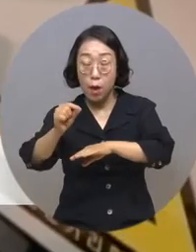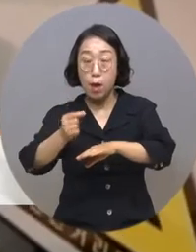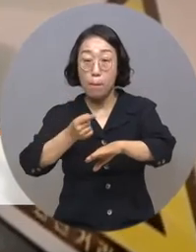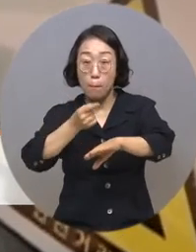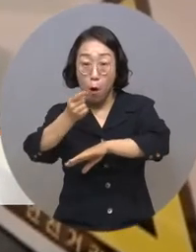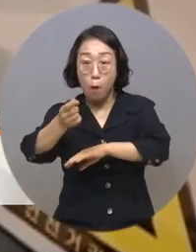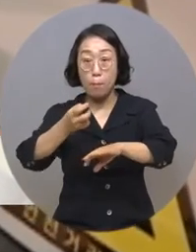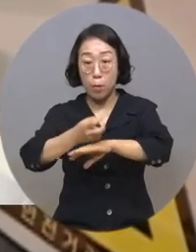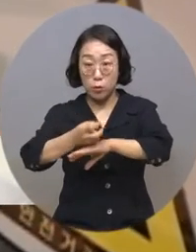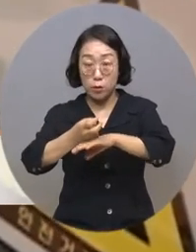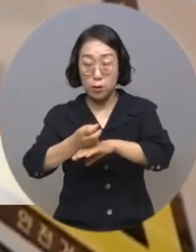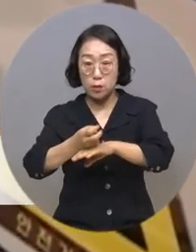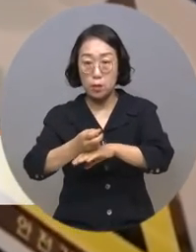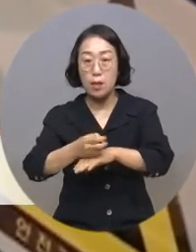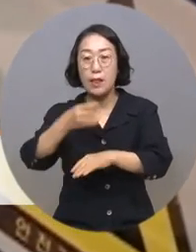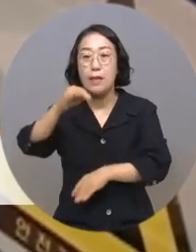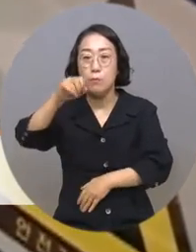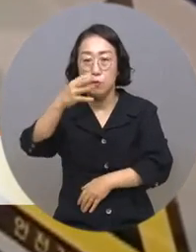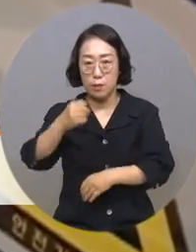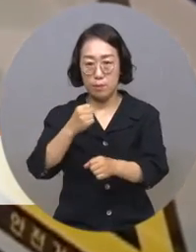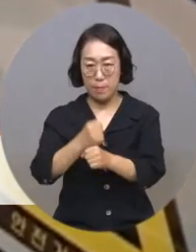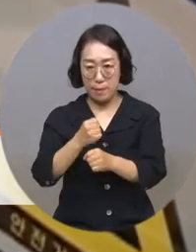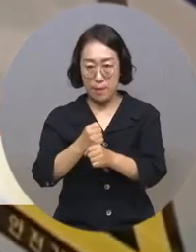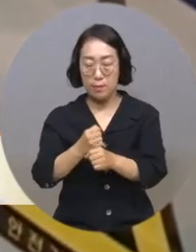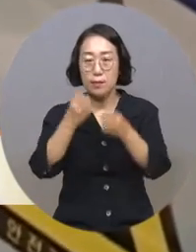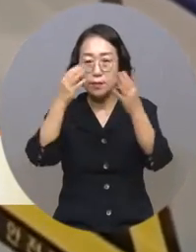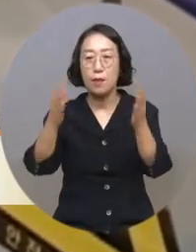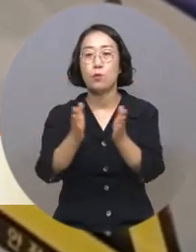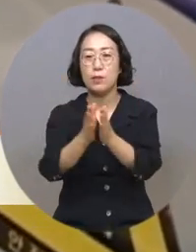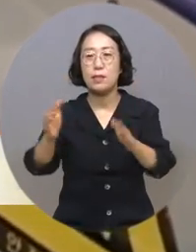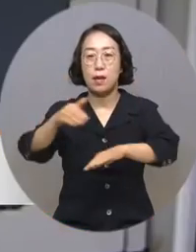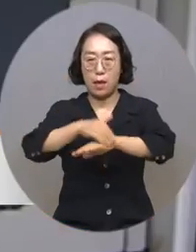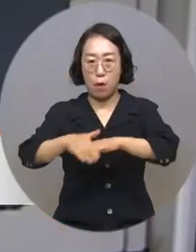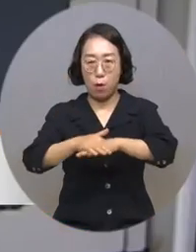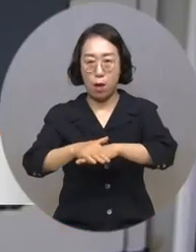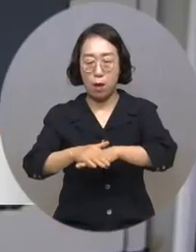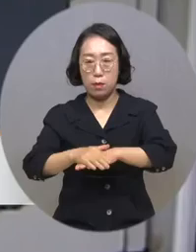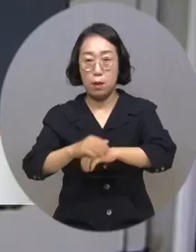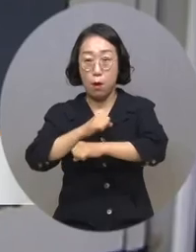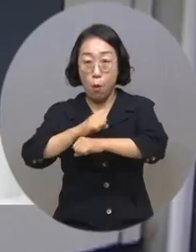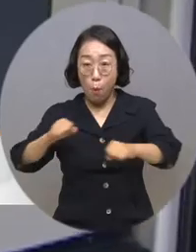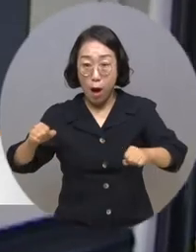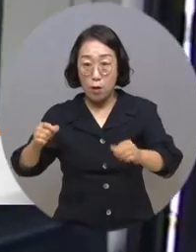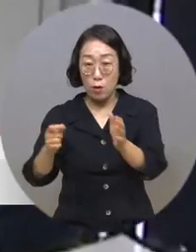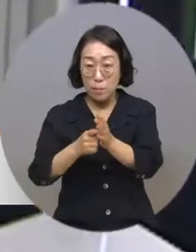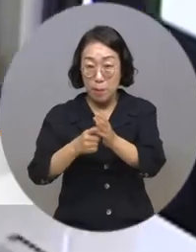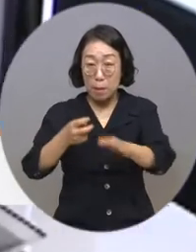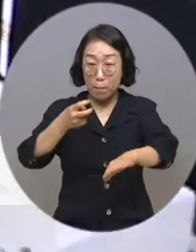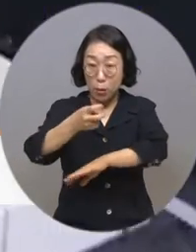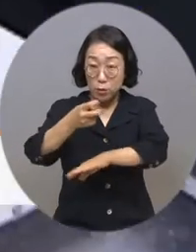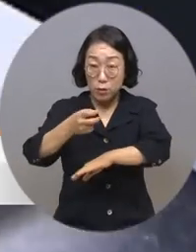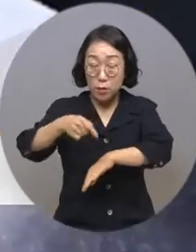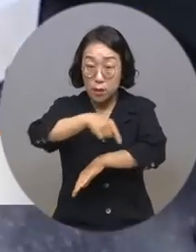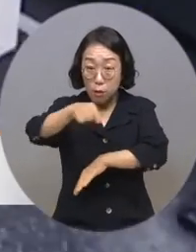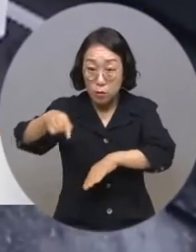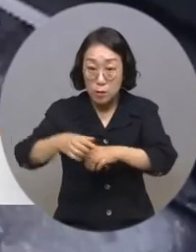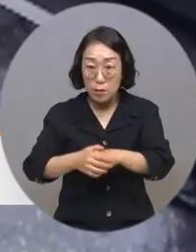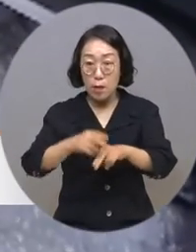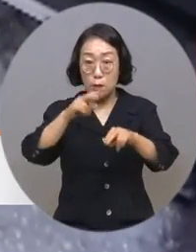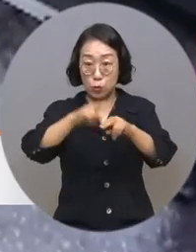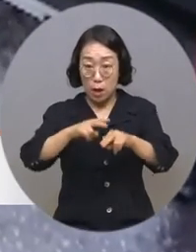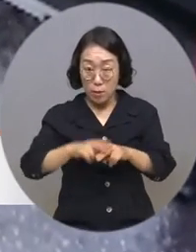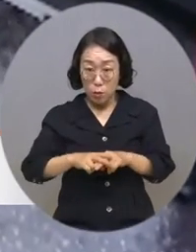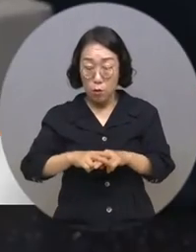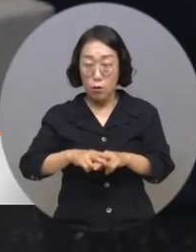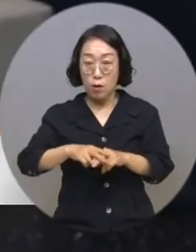설치된 버스 를 도입할 예정입니다 다만 광역급행 영등 쳐서 거 소스를 사용해 운행하는 경우에는 현재 적혀 조성